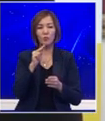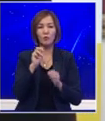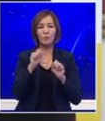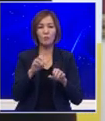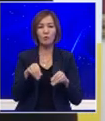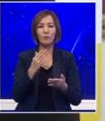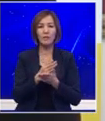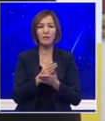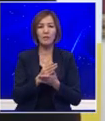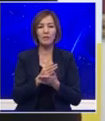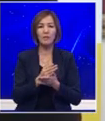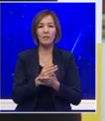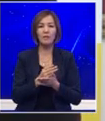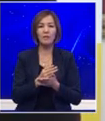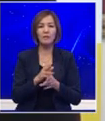возможность береді.